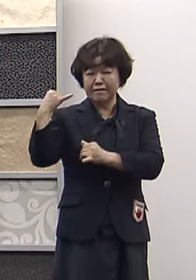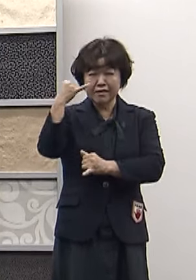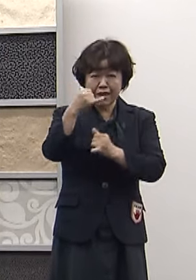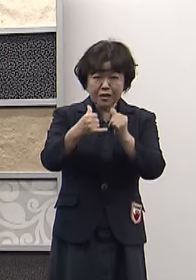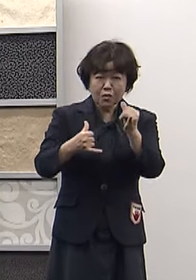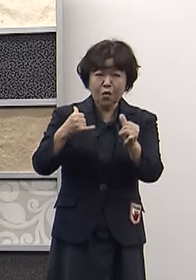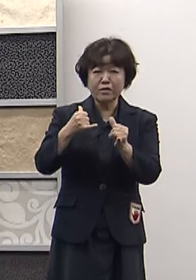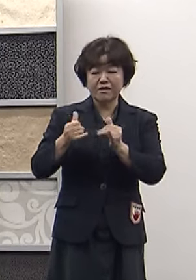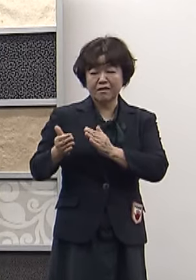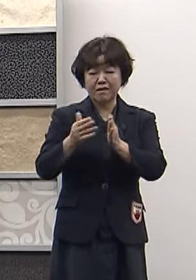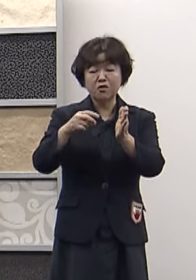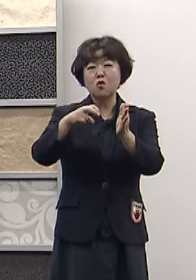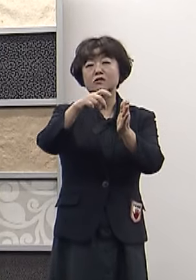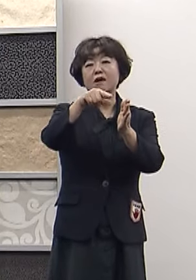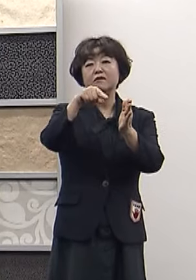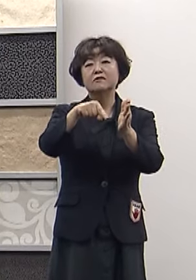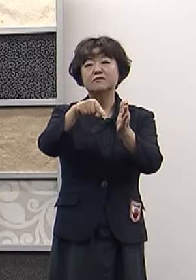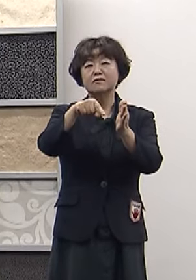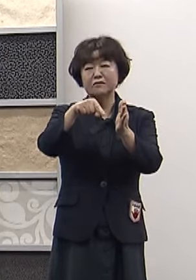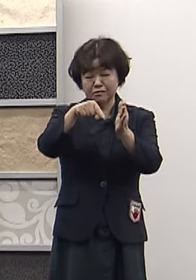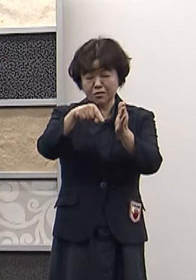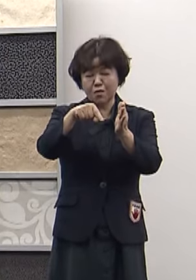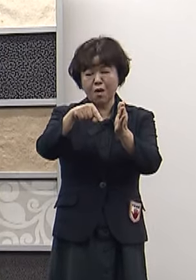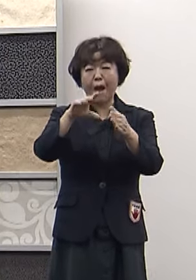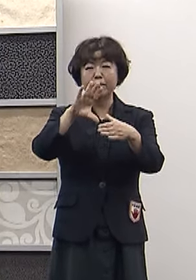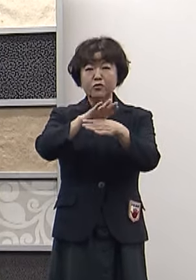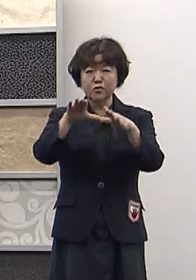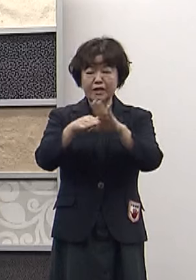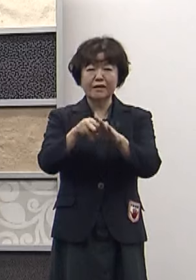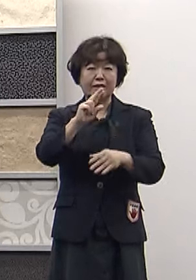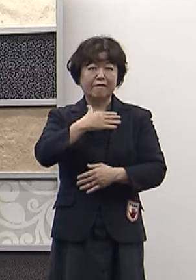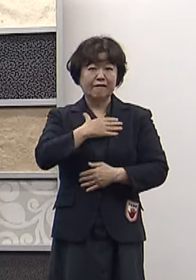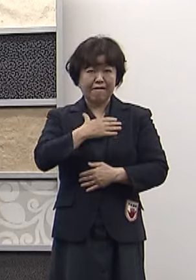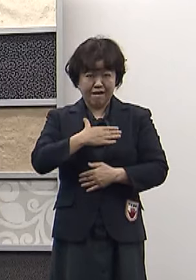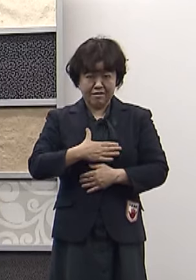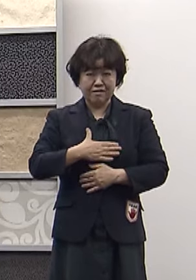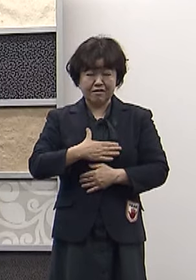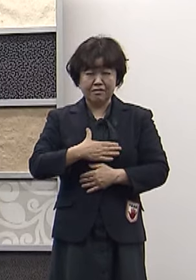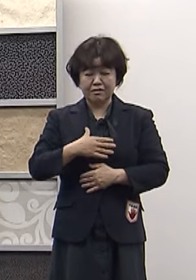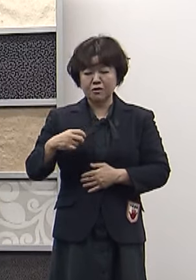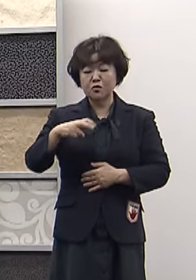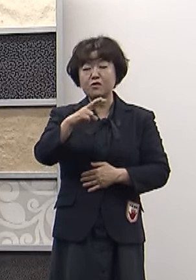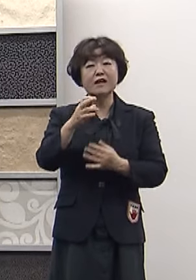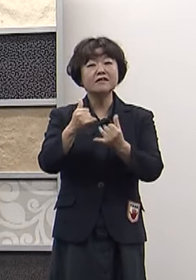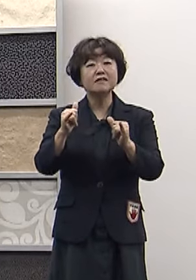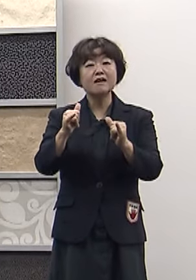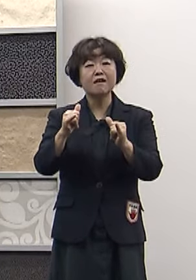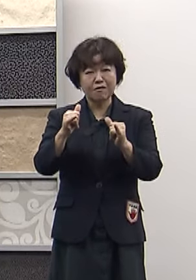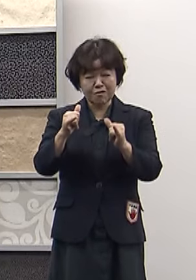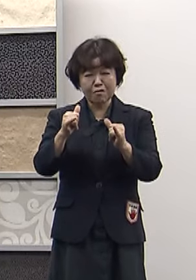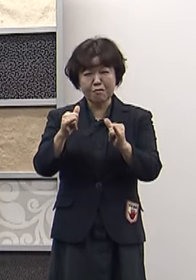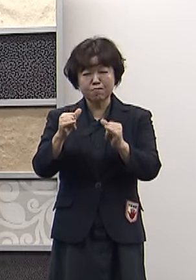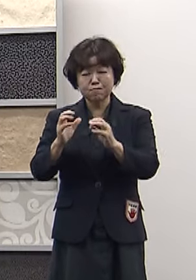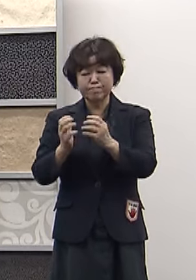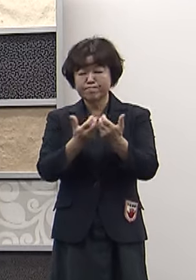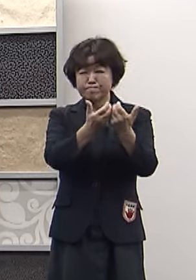山の文化的意義の理解促進のみならず、登山者の分散化という効果も期待できるところであ